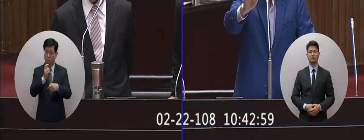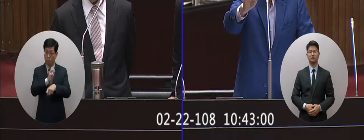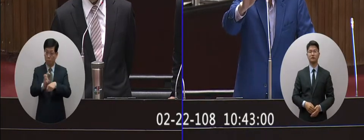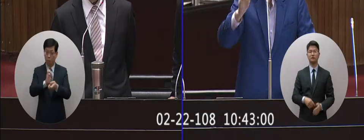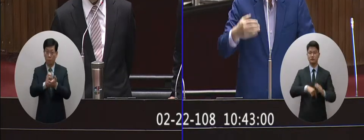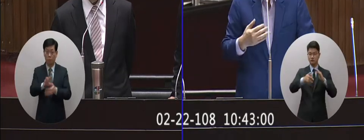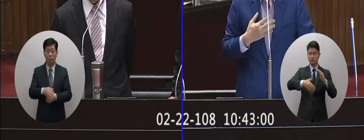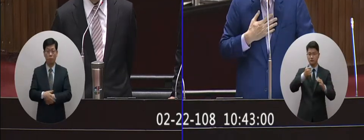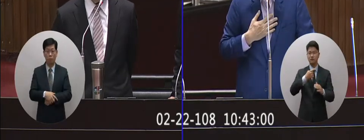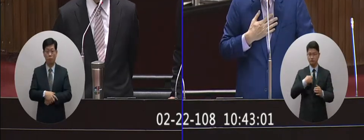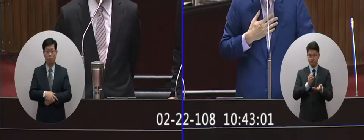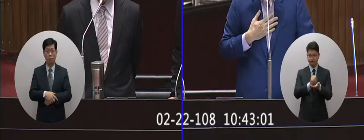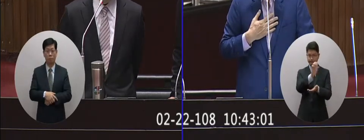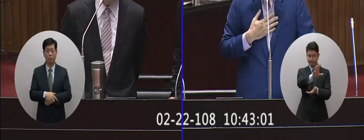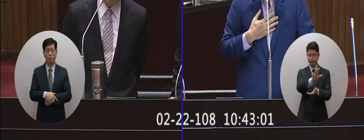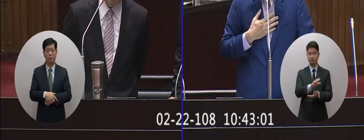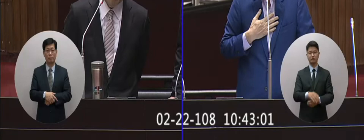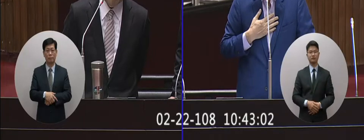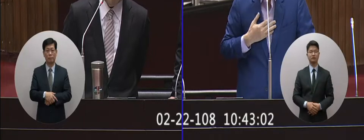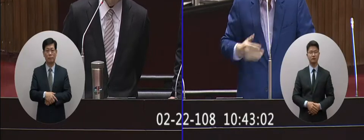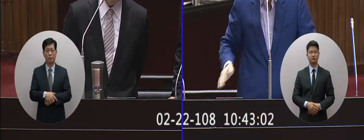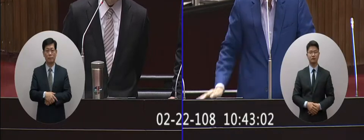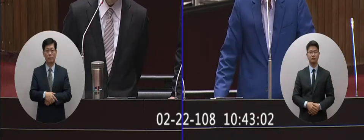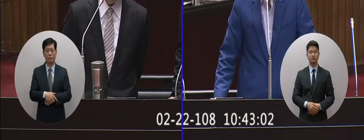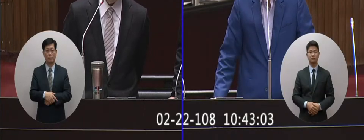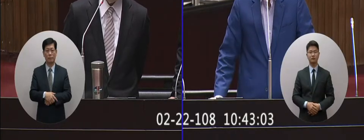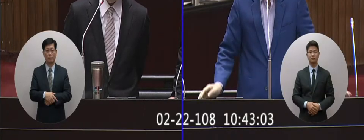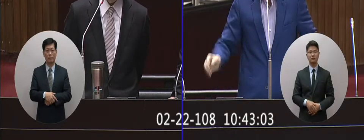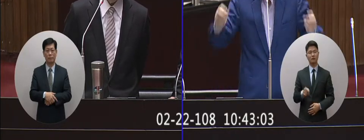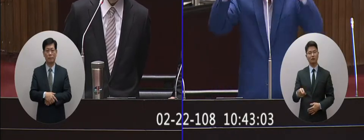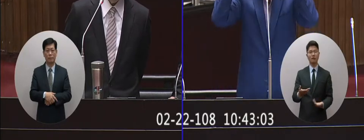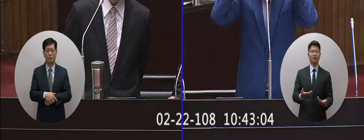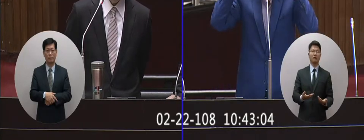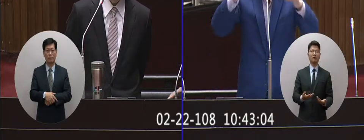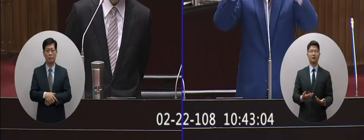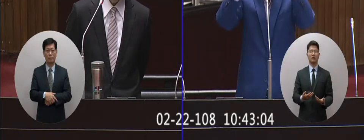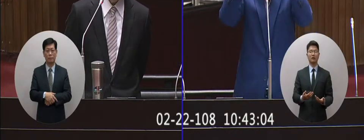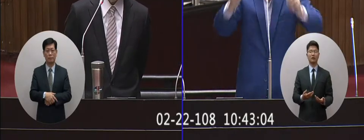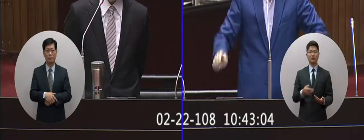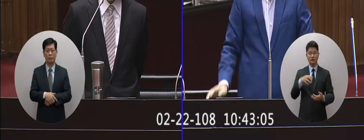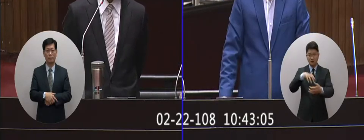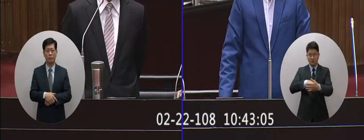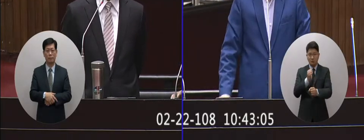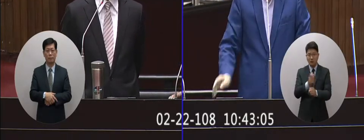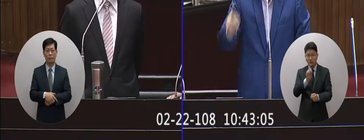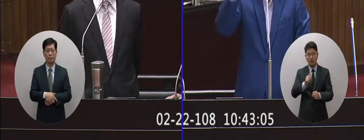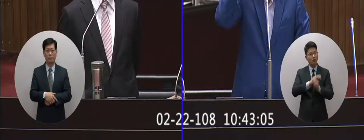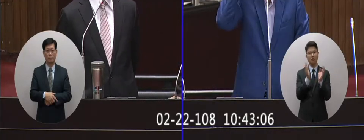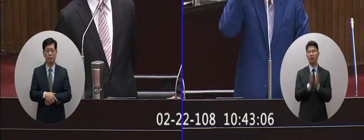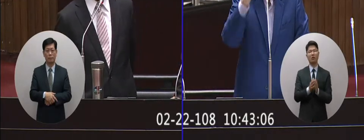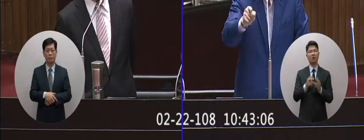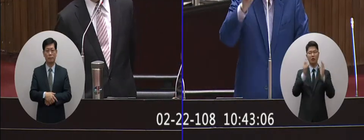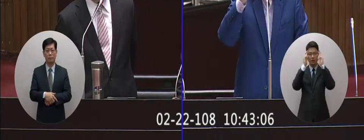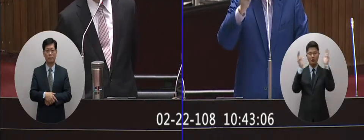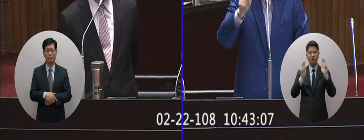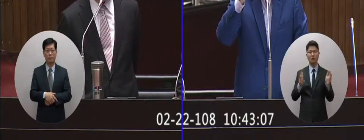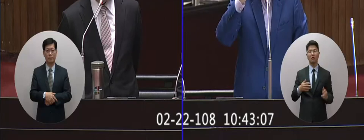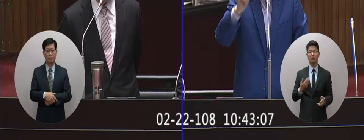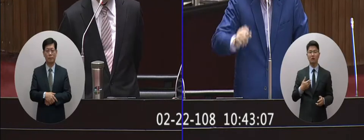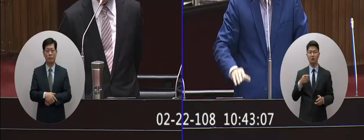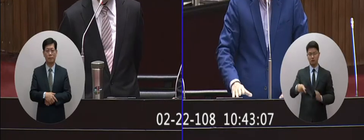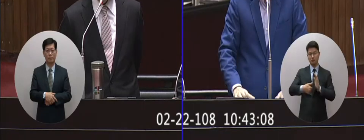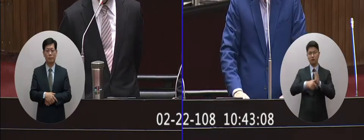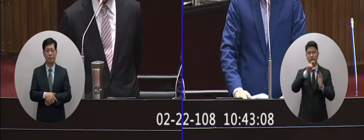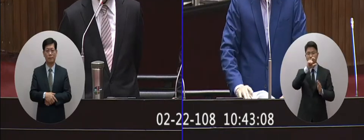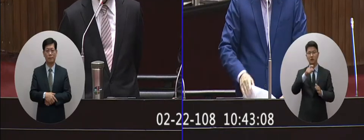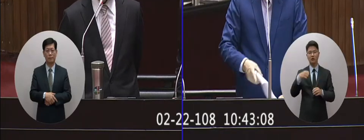你报告？ 院长，我跟你报告哈，乏善可陈，没有人记得他做什么事，这就叫做台农